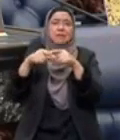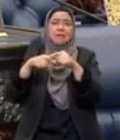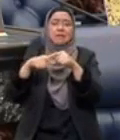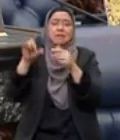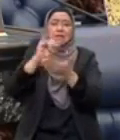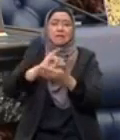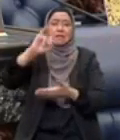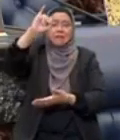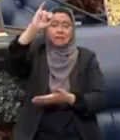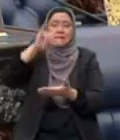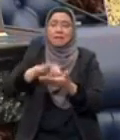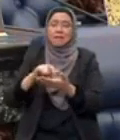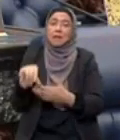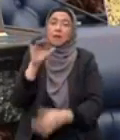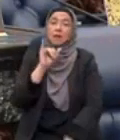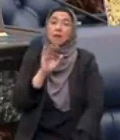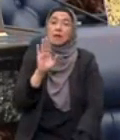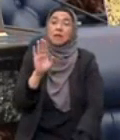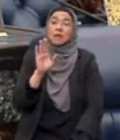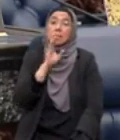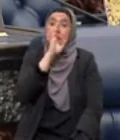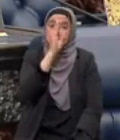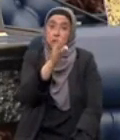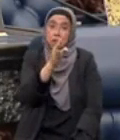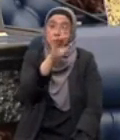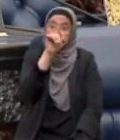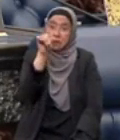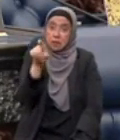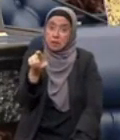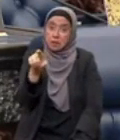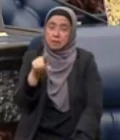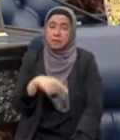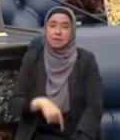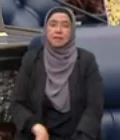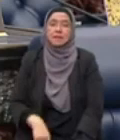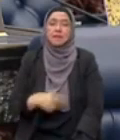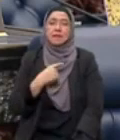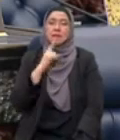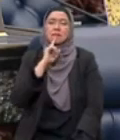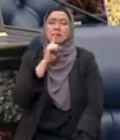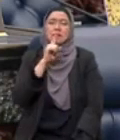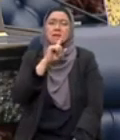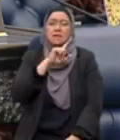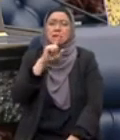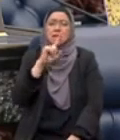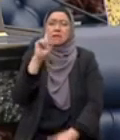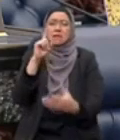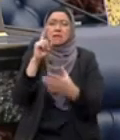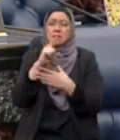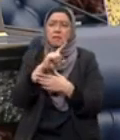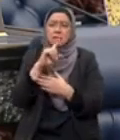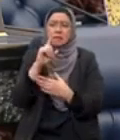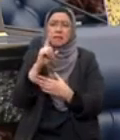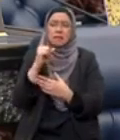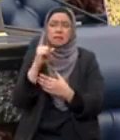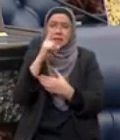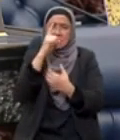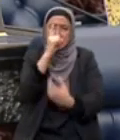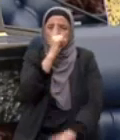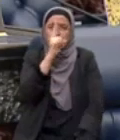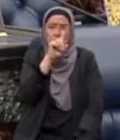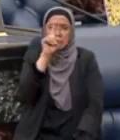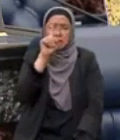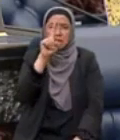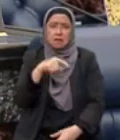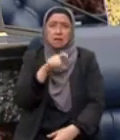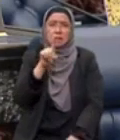faham soalan yang berhormat dia sekali b satu soalan tambahan sahaja i ni tambahannya